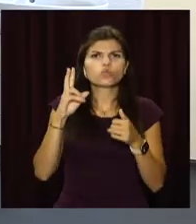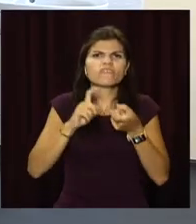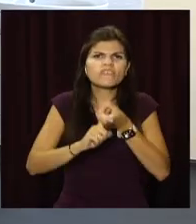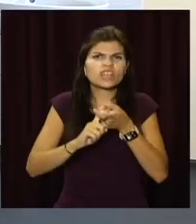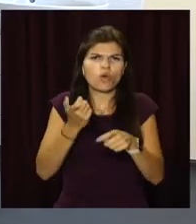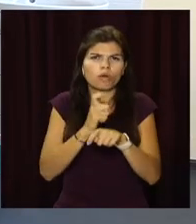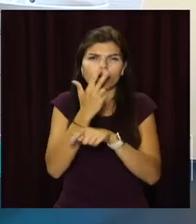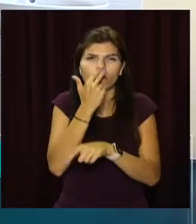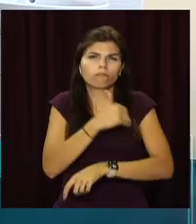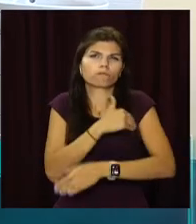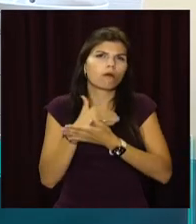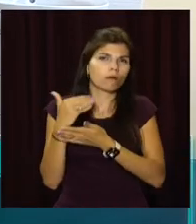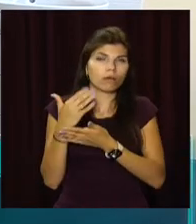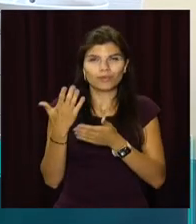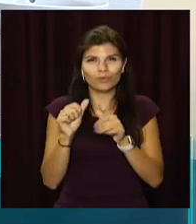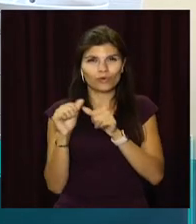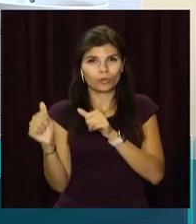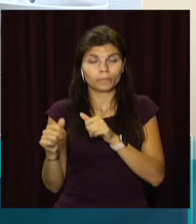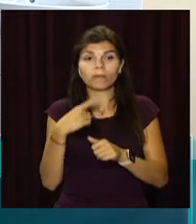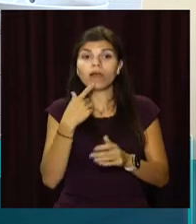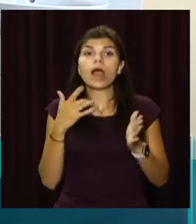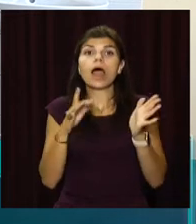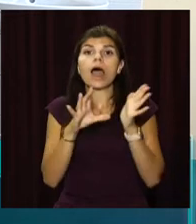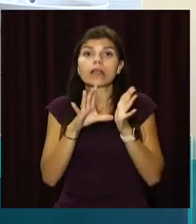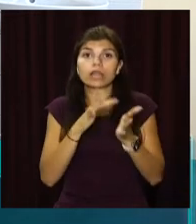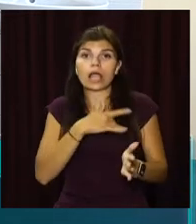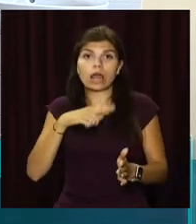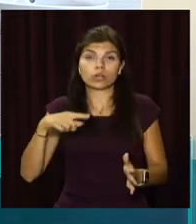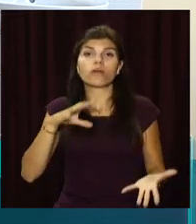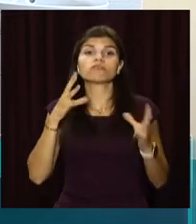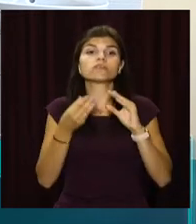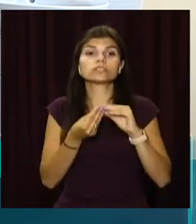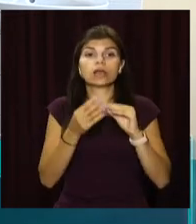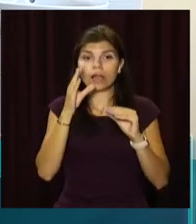в нас буде там електрокардіограф,